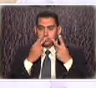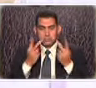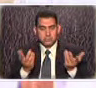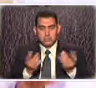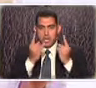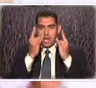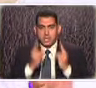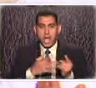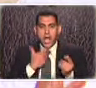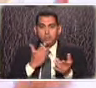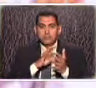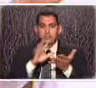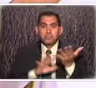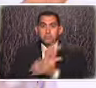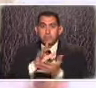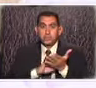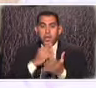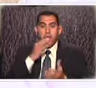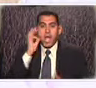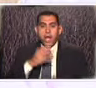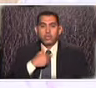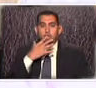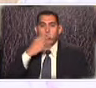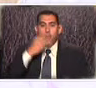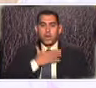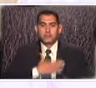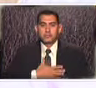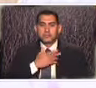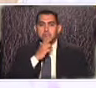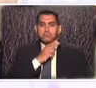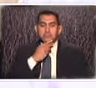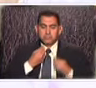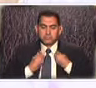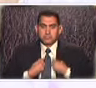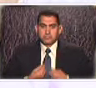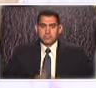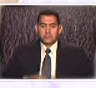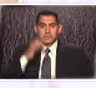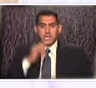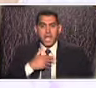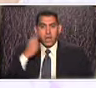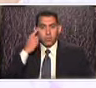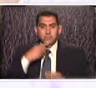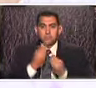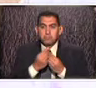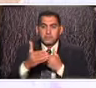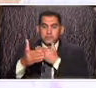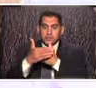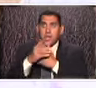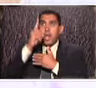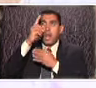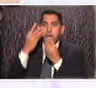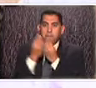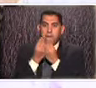مشكله لو بنينا الاساس على انه روح الاساس على ان حياه حياتنا الصله بيننا وبين الحق